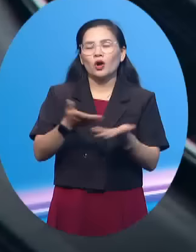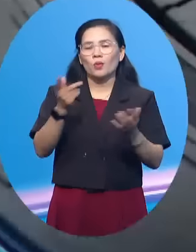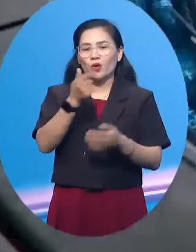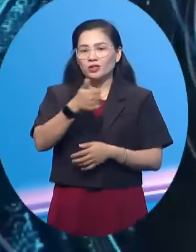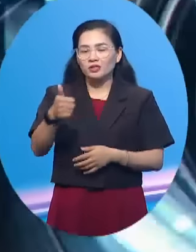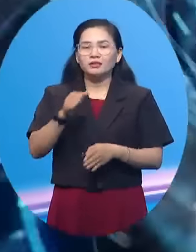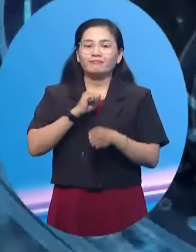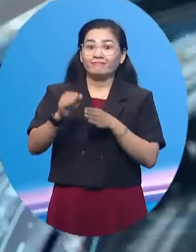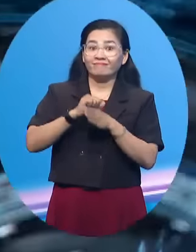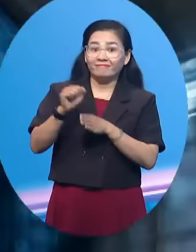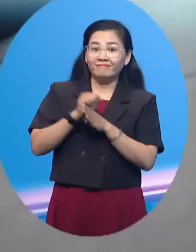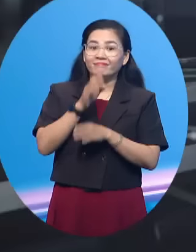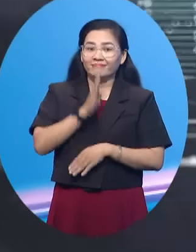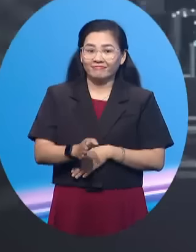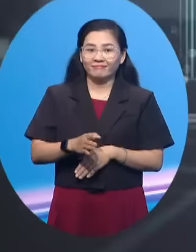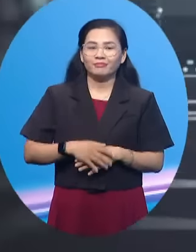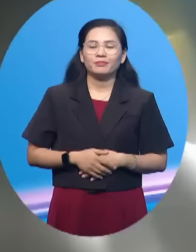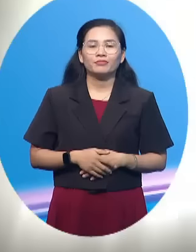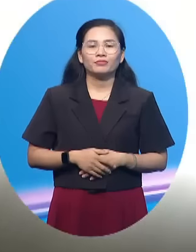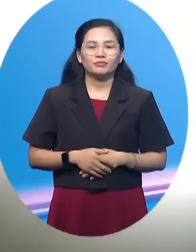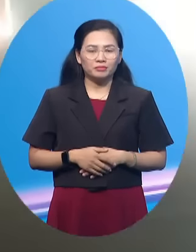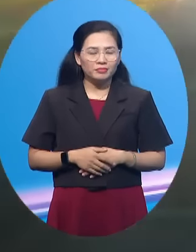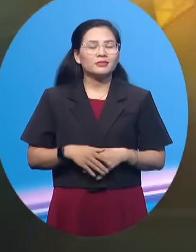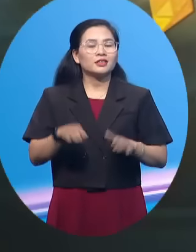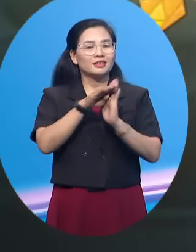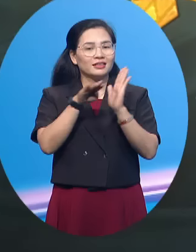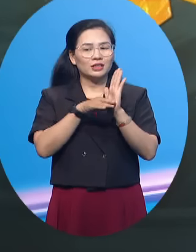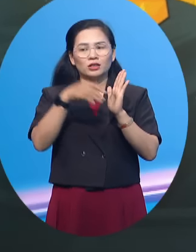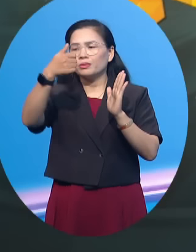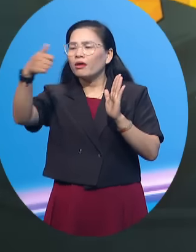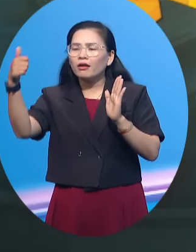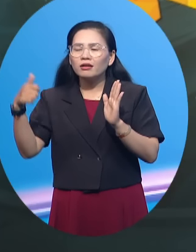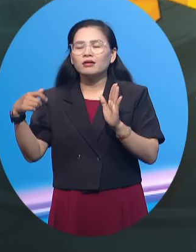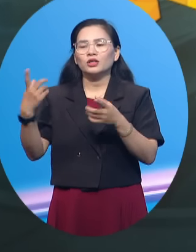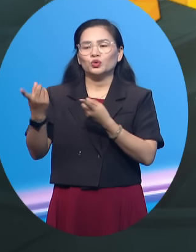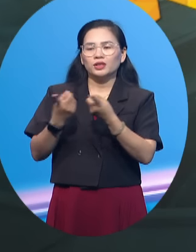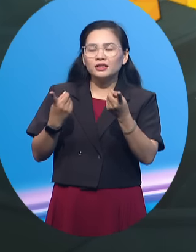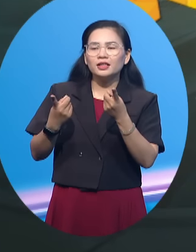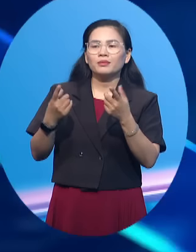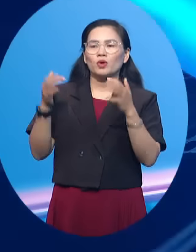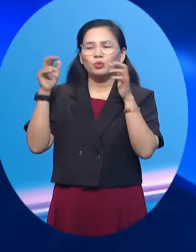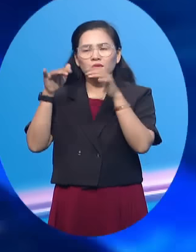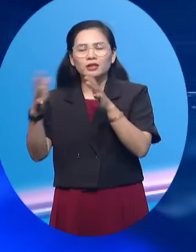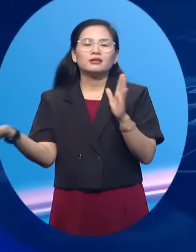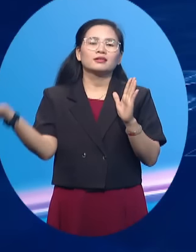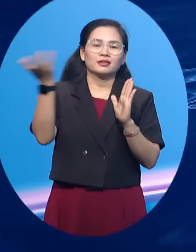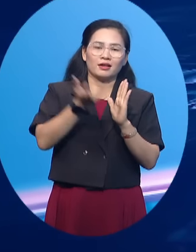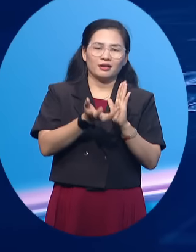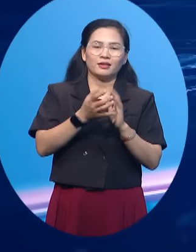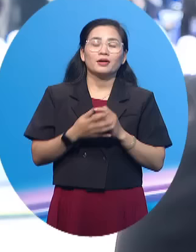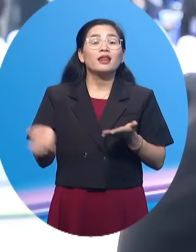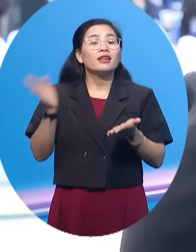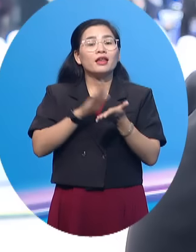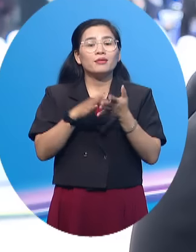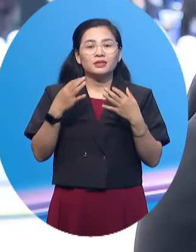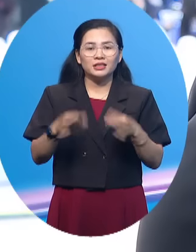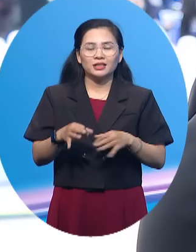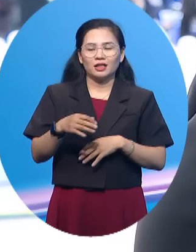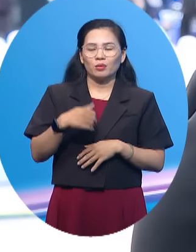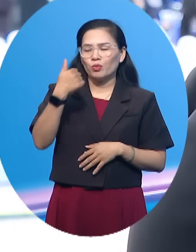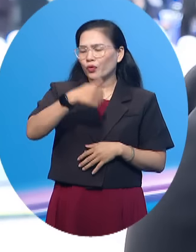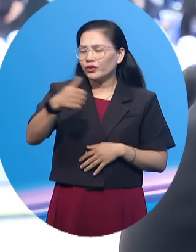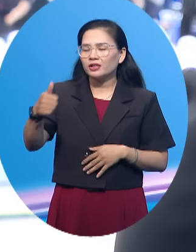được trực tiếp trải nghiệm. Đây sẽ là một cái sân chơi công nghệ cho các cái doanh nghiệp, các tập đoàn công nghệ. Ngoài ra thì còn có cái không gian